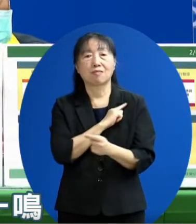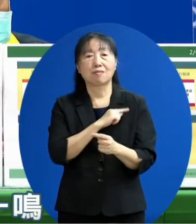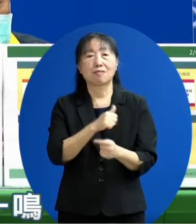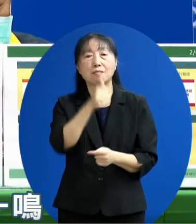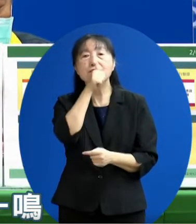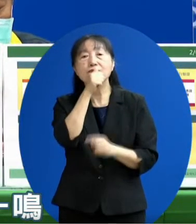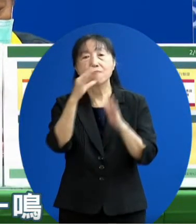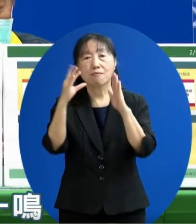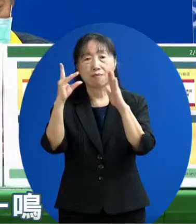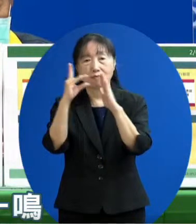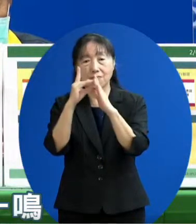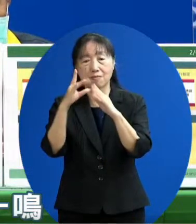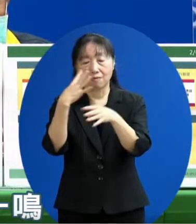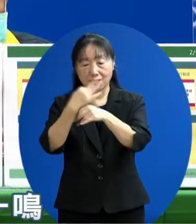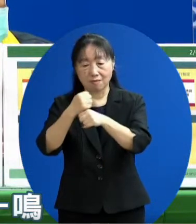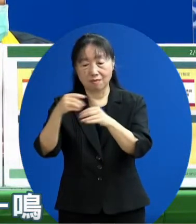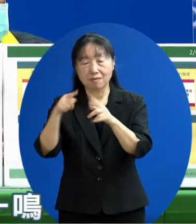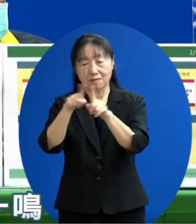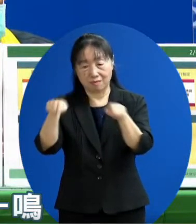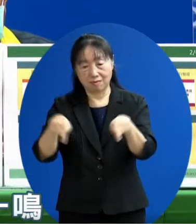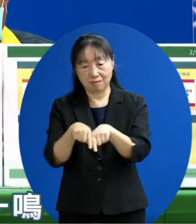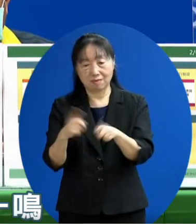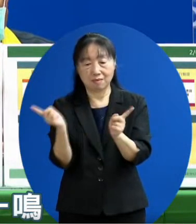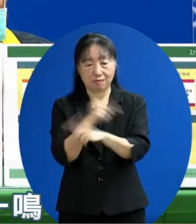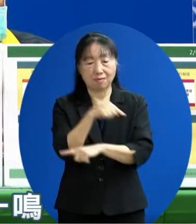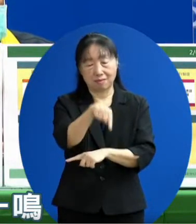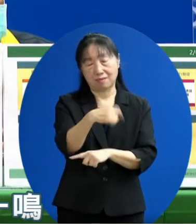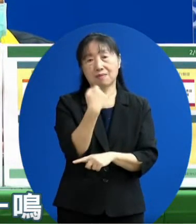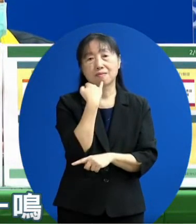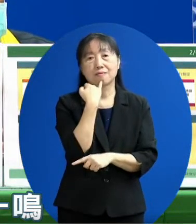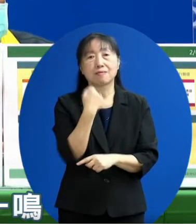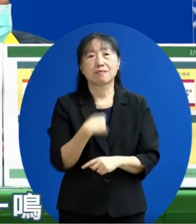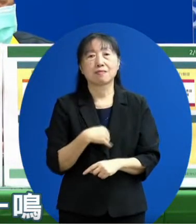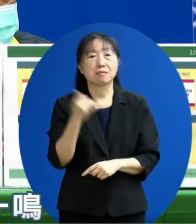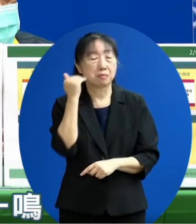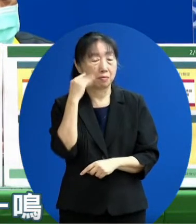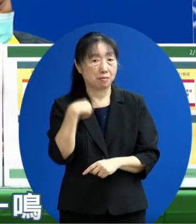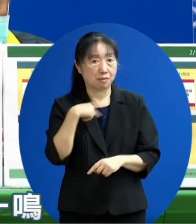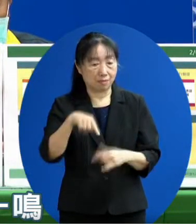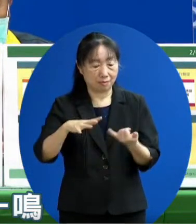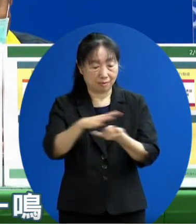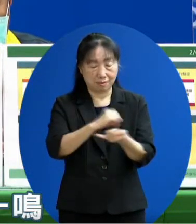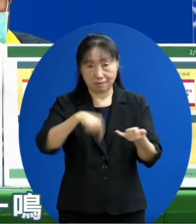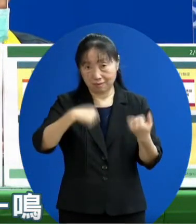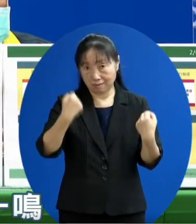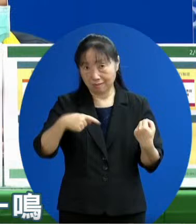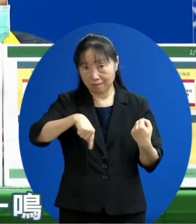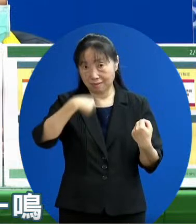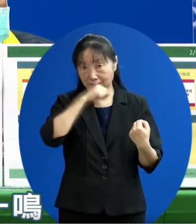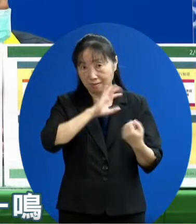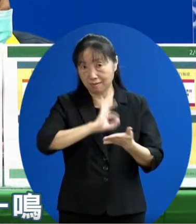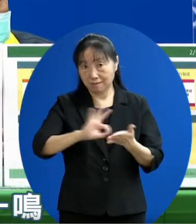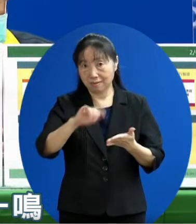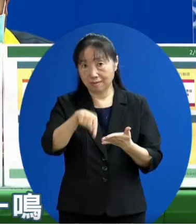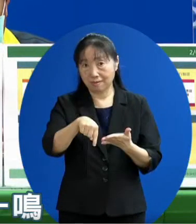取代护照号码。那第二个重点是我们要查验这个，因为是国内使用，要需要查验